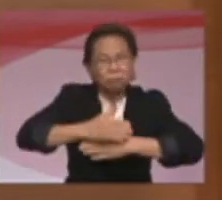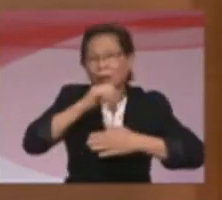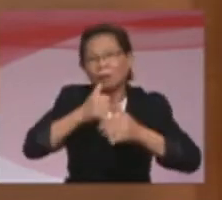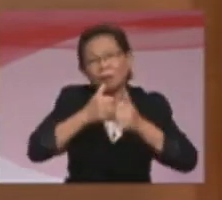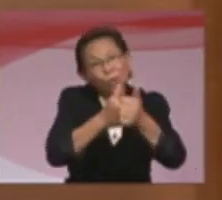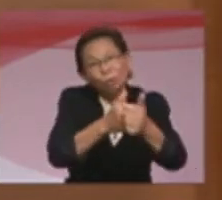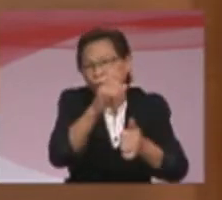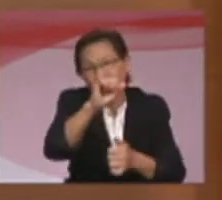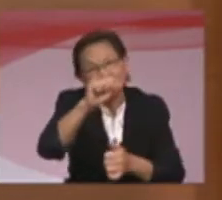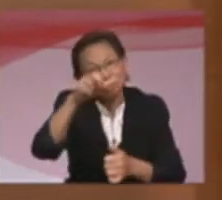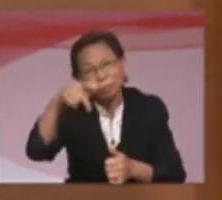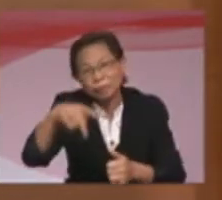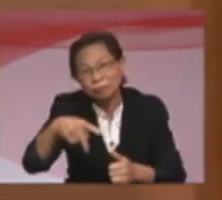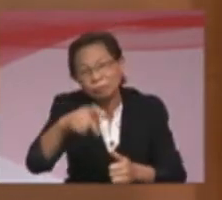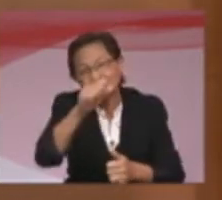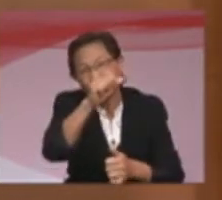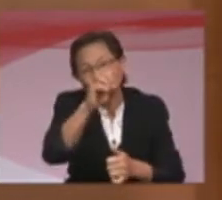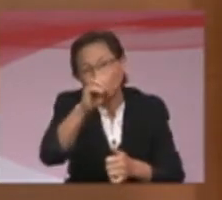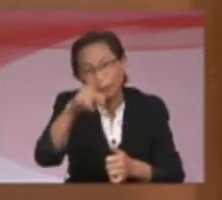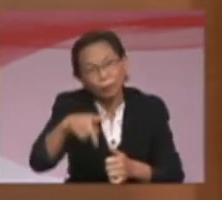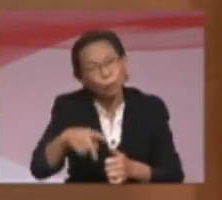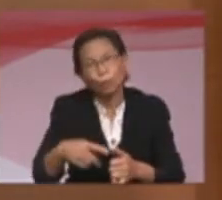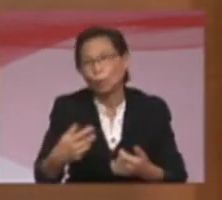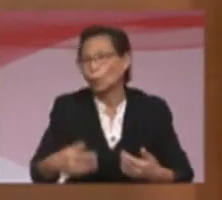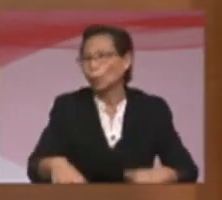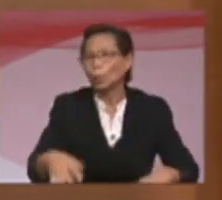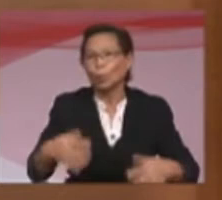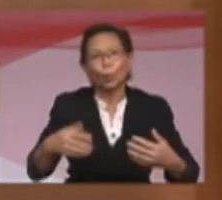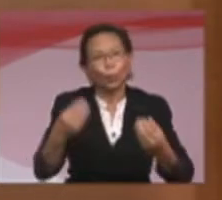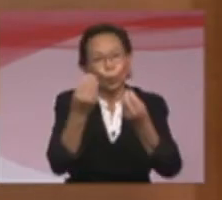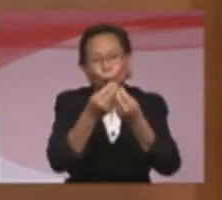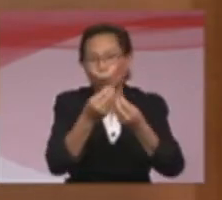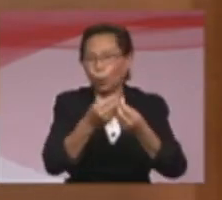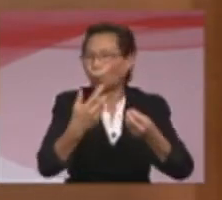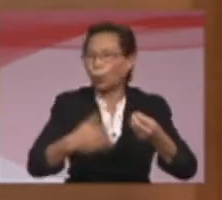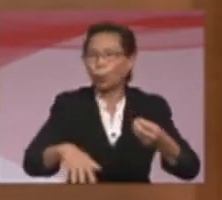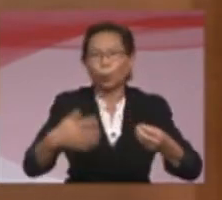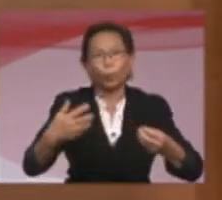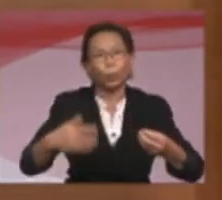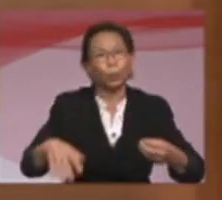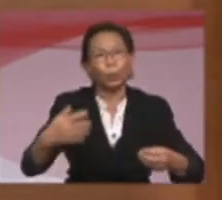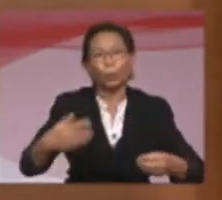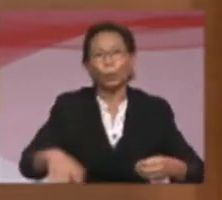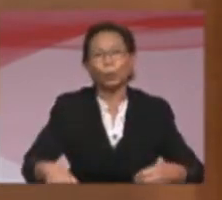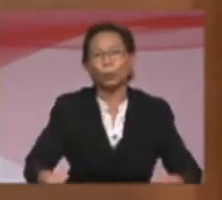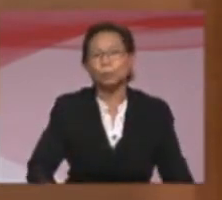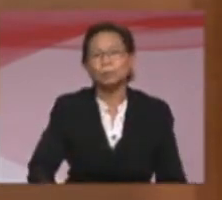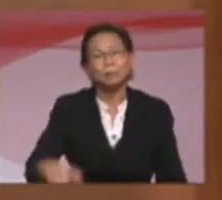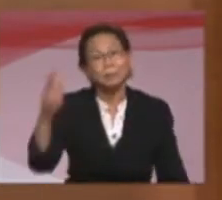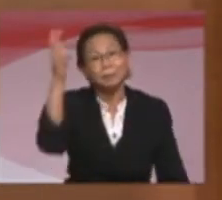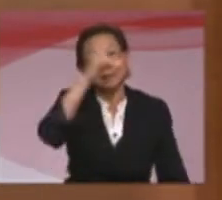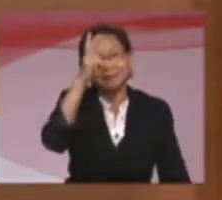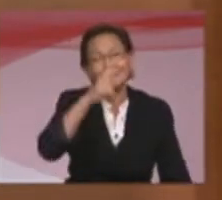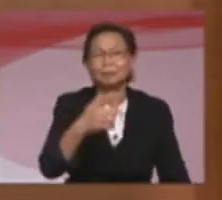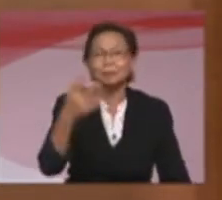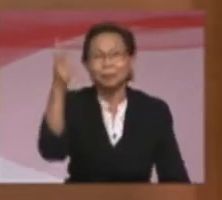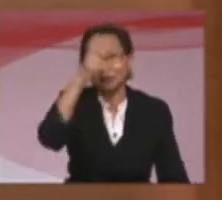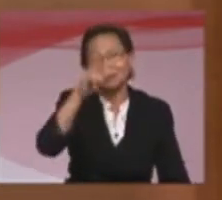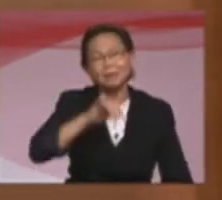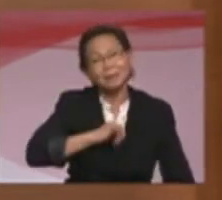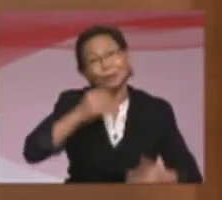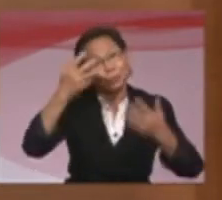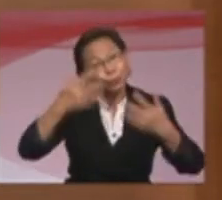patuh. Jadi jumlahnya sangat besar sekali. Oleh itu, kerajaan seperti yang telah